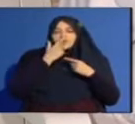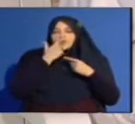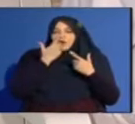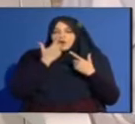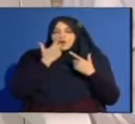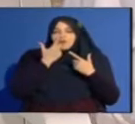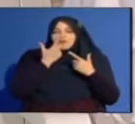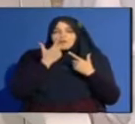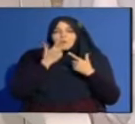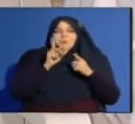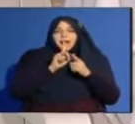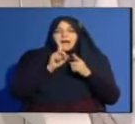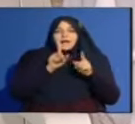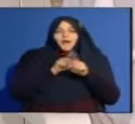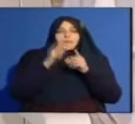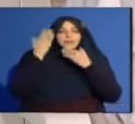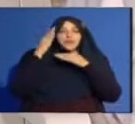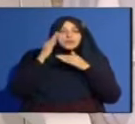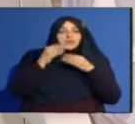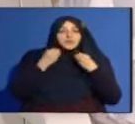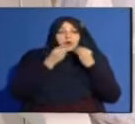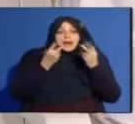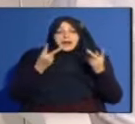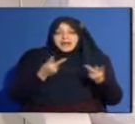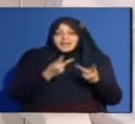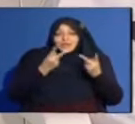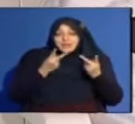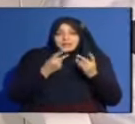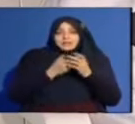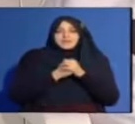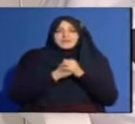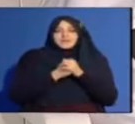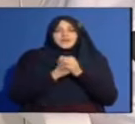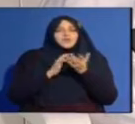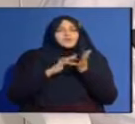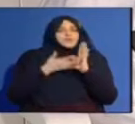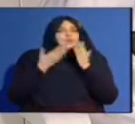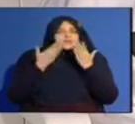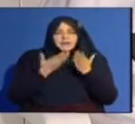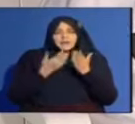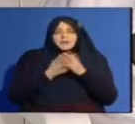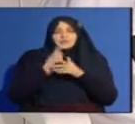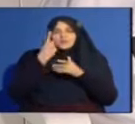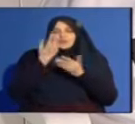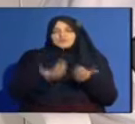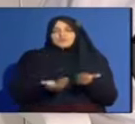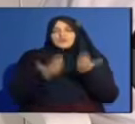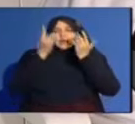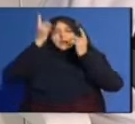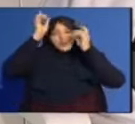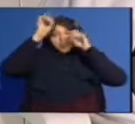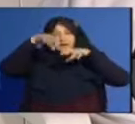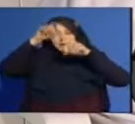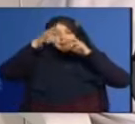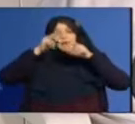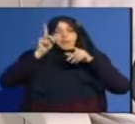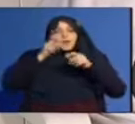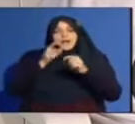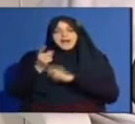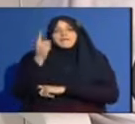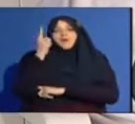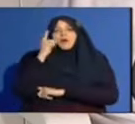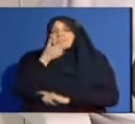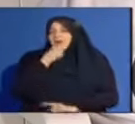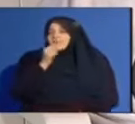لا يشعرون بالغربة أو تخففون من ألم الغربة. كل هذا معلوم يعني، يا ربي يجازيكم خير على جهودكم، ولكن